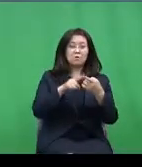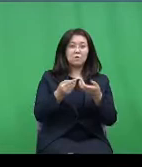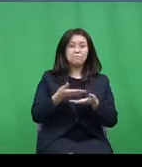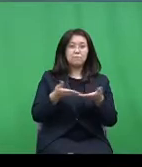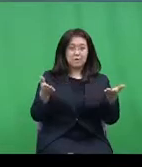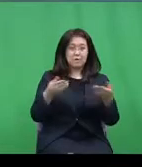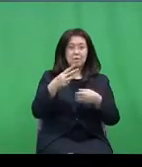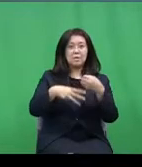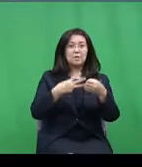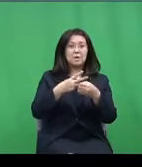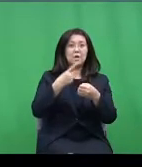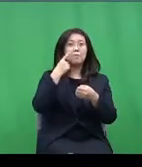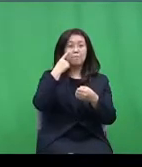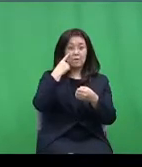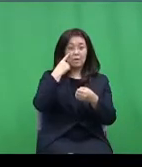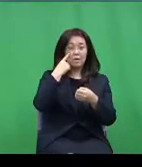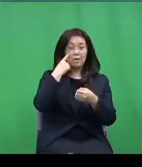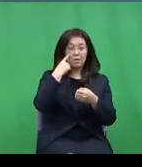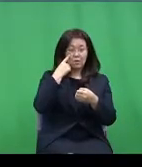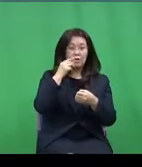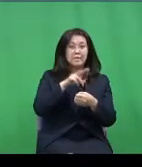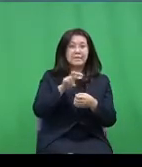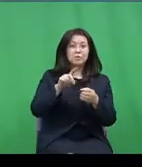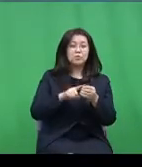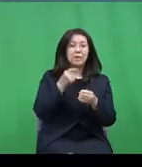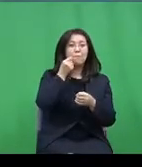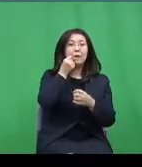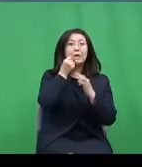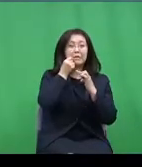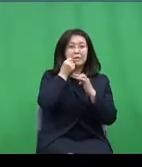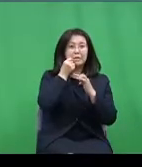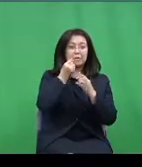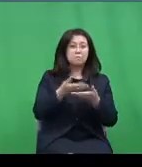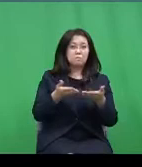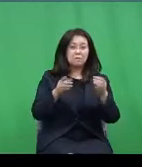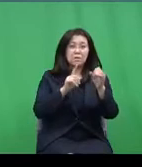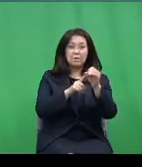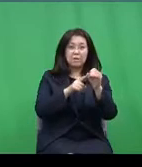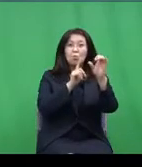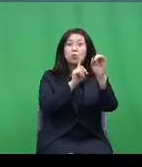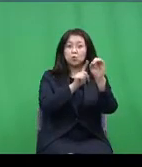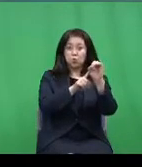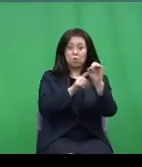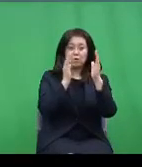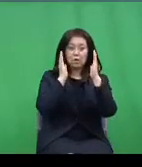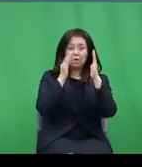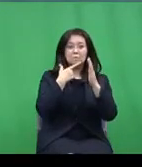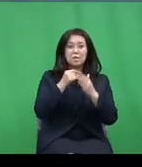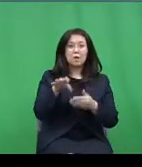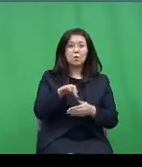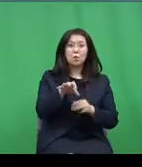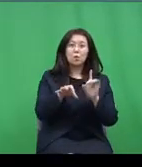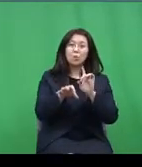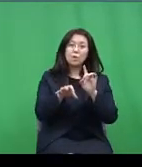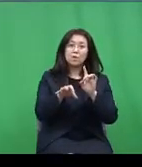年目を迎えるこの20年3枚のですね、各班に向けた目標ですとか、力を入れたいことがあれば、